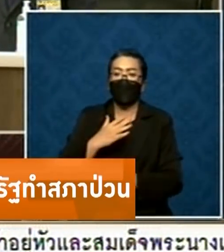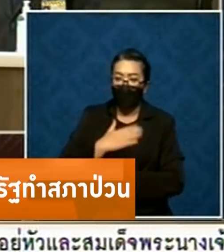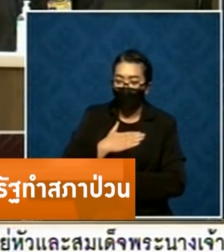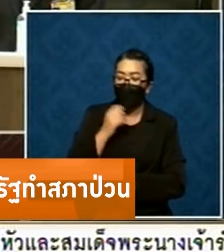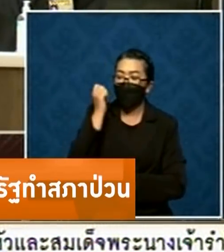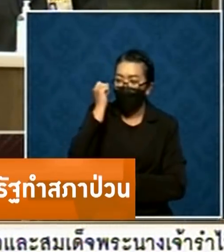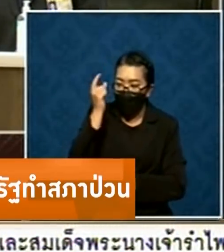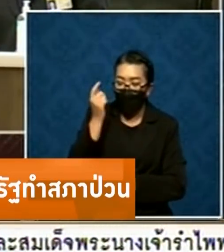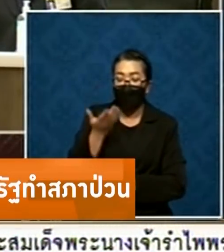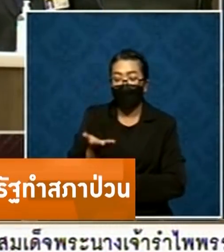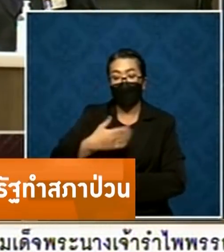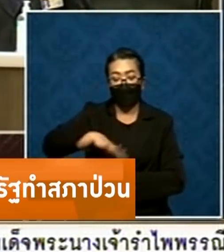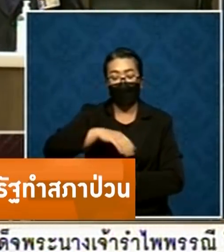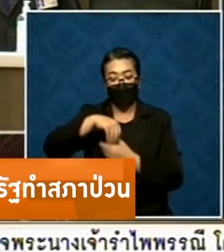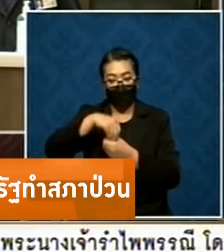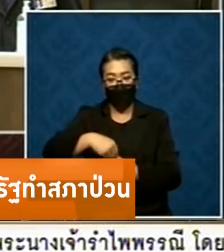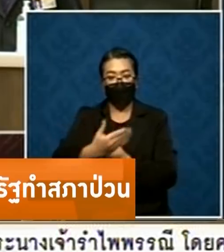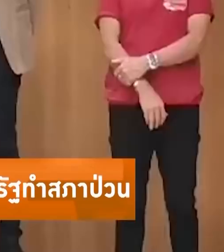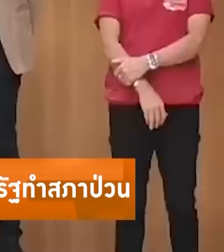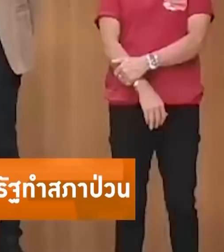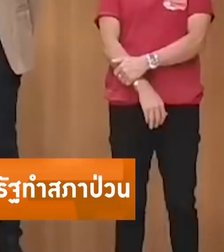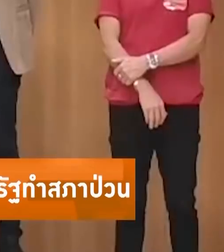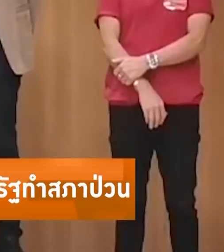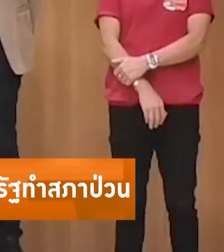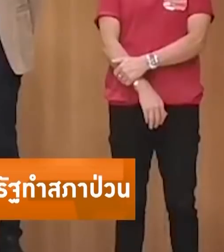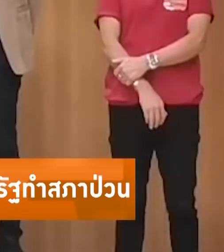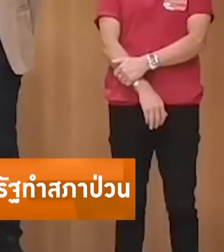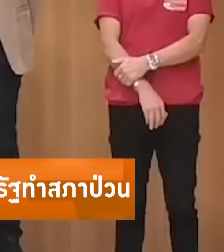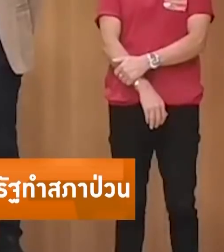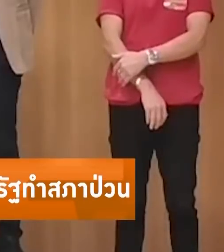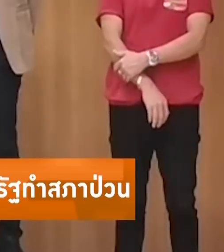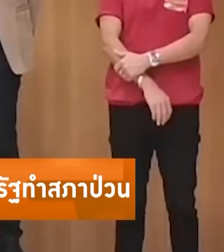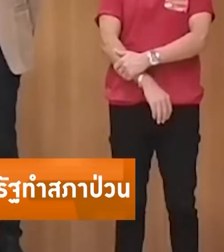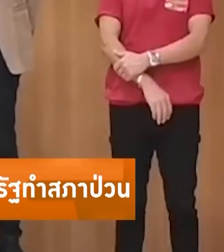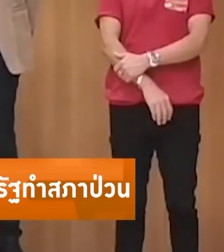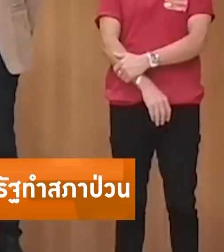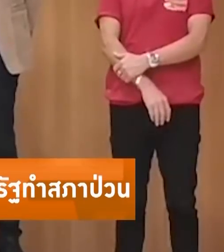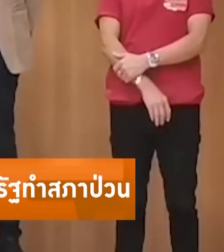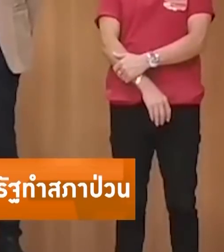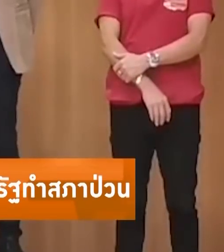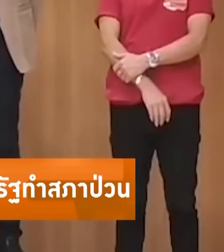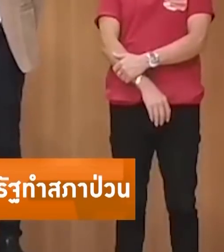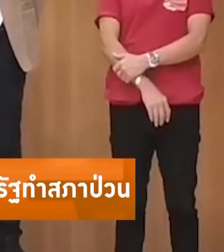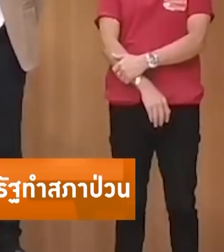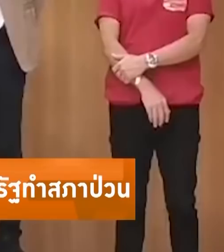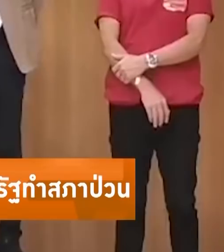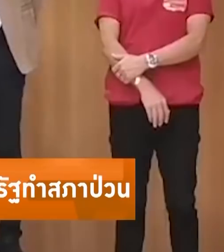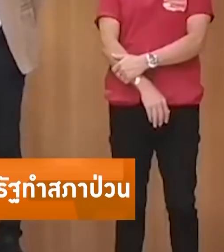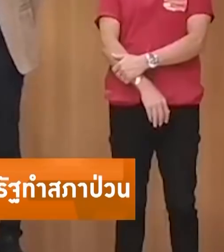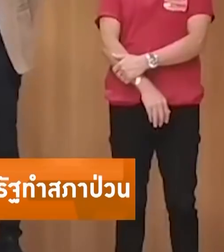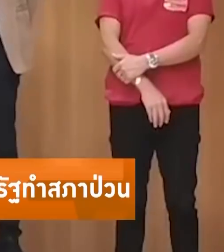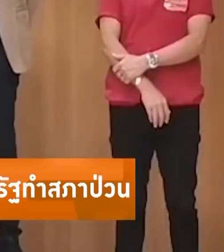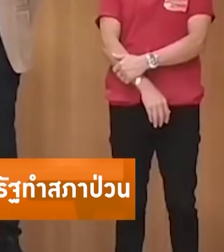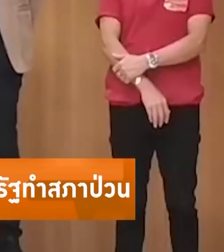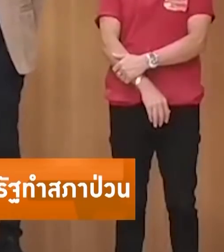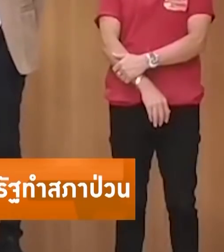ว่าหลังจากที่มีเหตุการณ์สะพานร่วมนั้นทางก้าวไกลณัชชาโต๊ะแถลงข่าวกับเครือข่ายบำนาญนะครับว่าเหตุการณ์นี้นะครับพระเจ้า